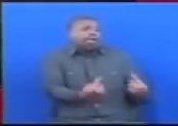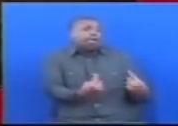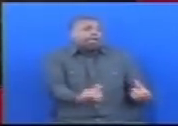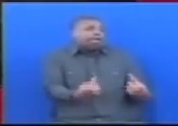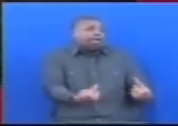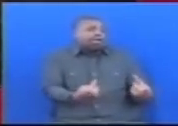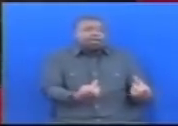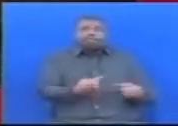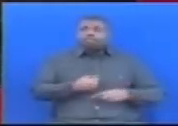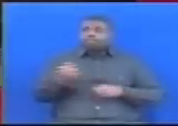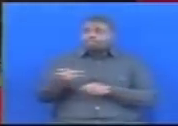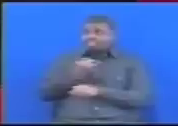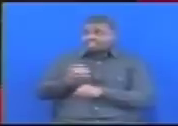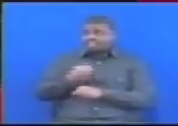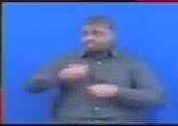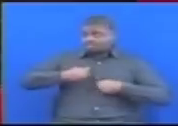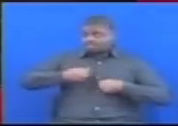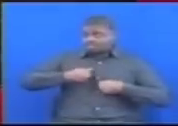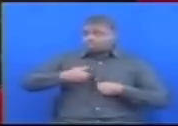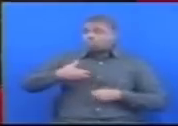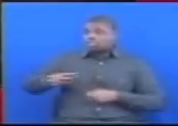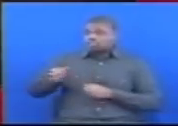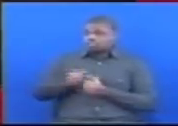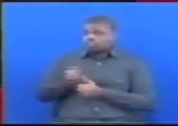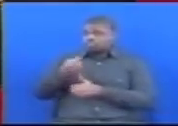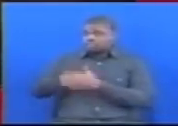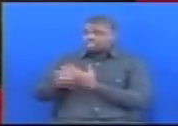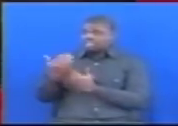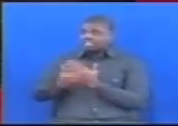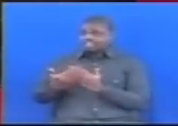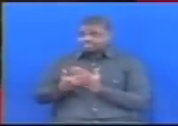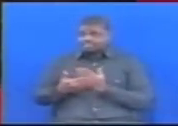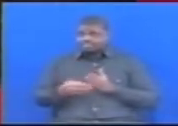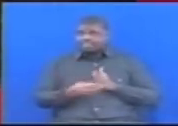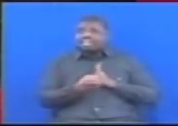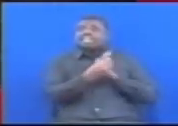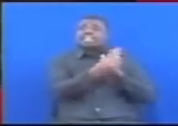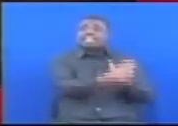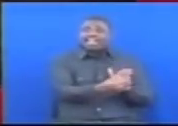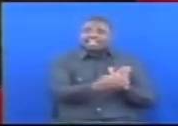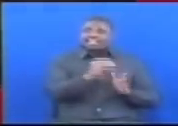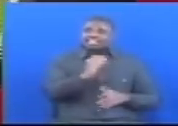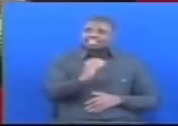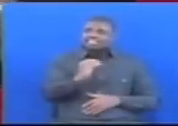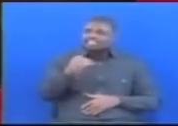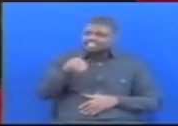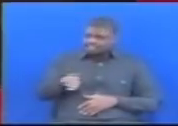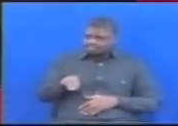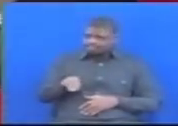nilichofanya mimi kama waziri wa mambo ya ndani ya nchi, kwenye ilani hii ya CCM ibara ya 4,